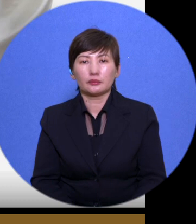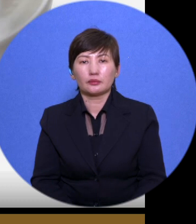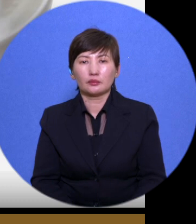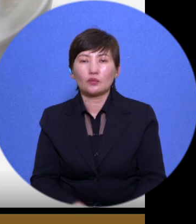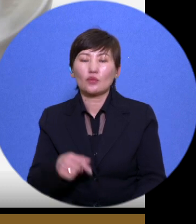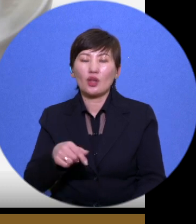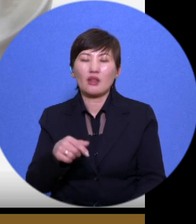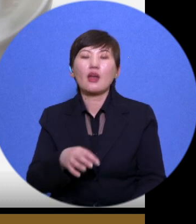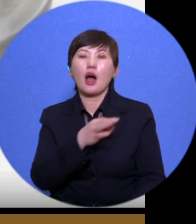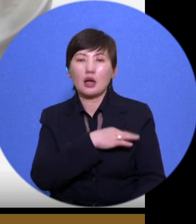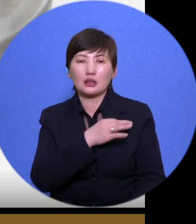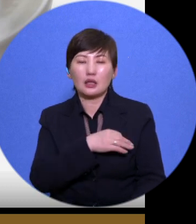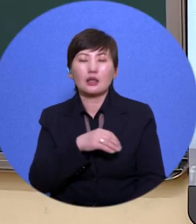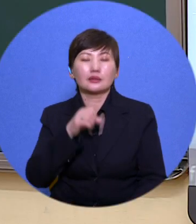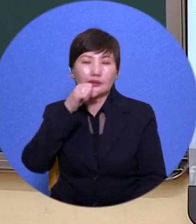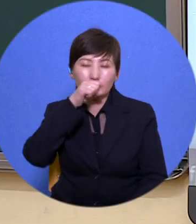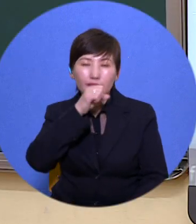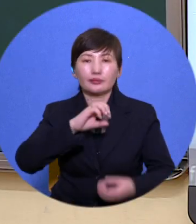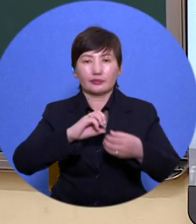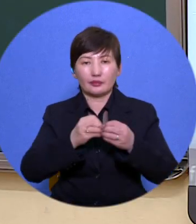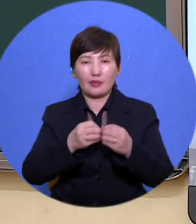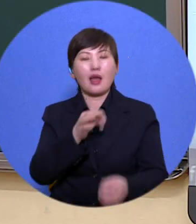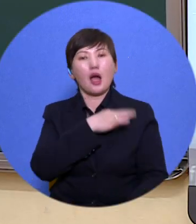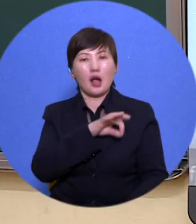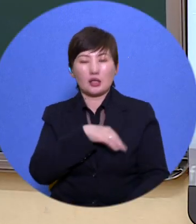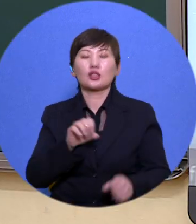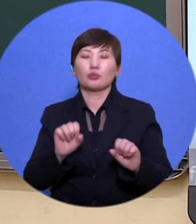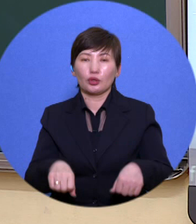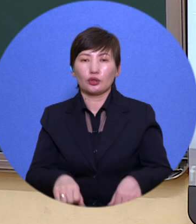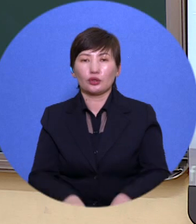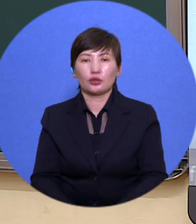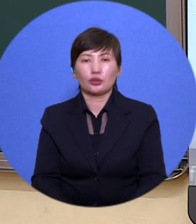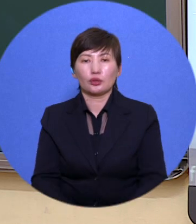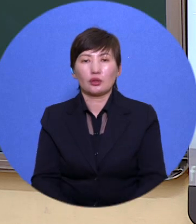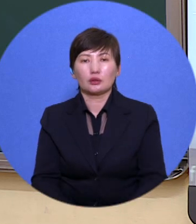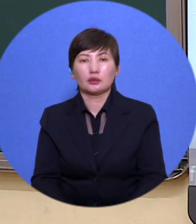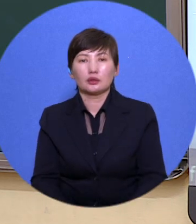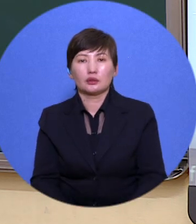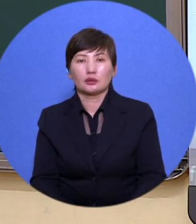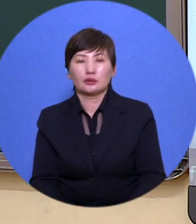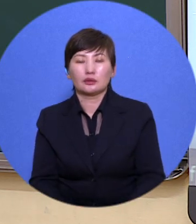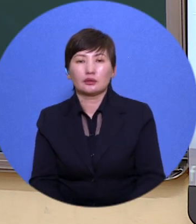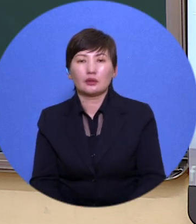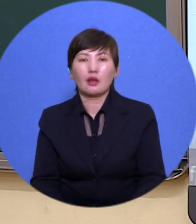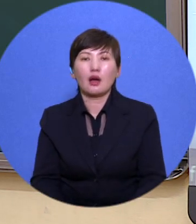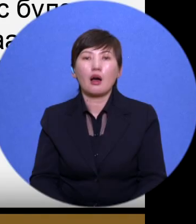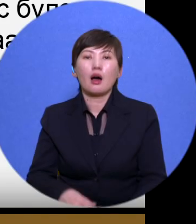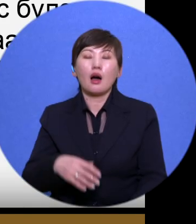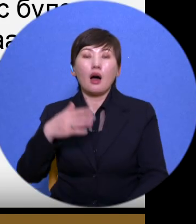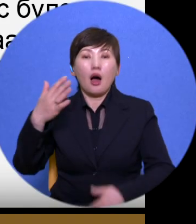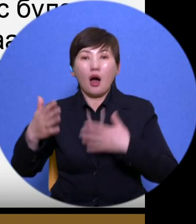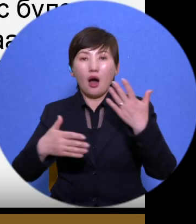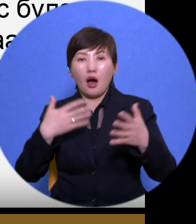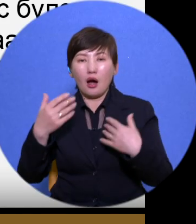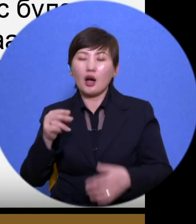нэн ашиглаад тарга бүрхтээ ашиглаж болох нь байна, тийм ээ. За, тэрнээс гадна сүүн хүчлийн нэнгийн агаарсаг байх тийм шинч